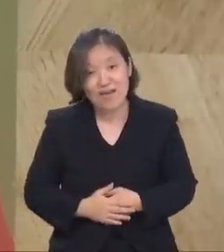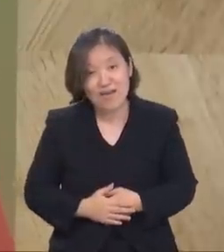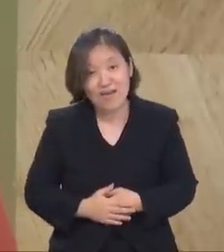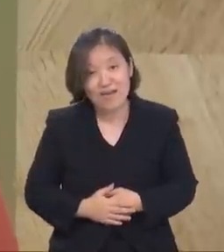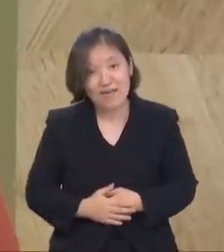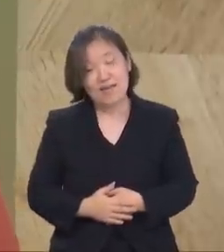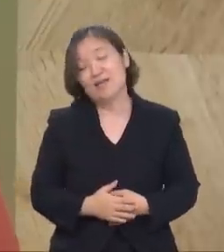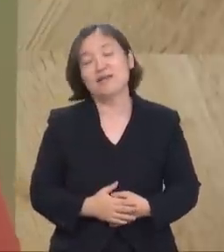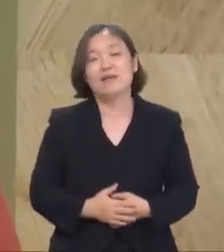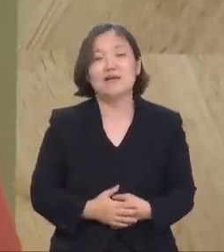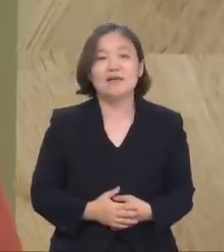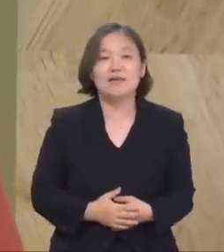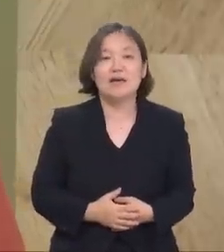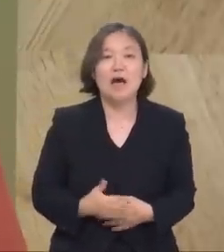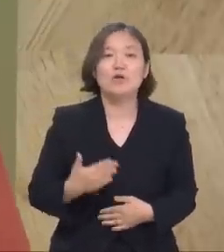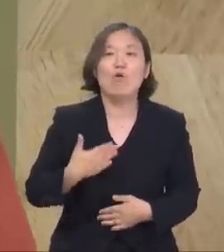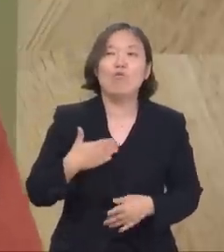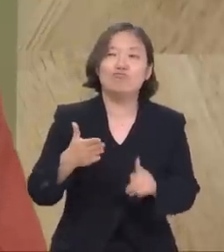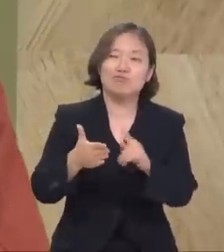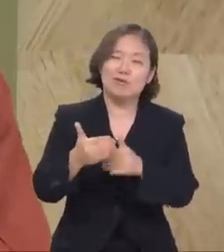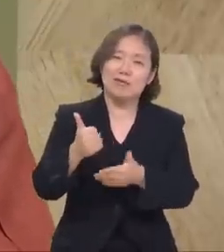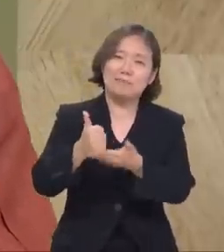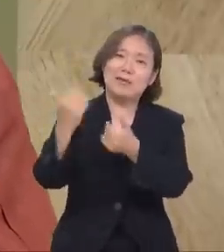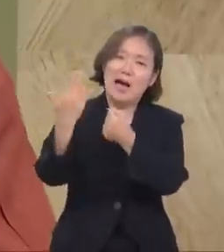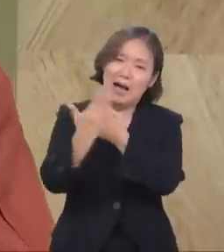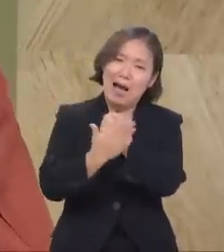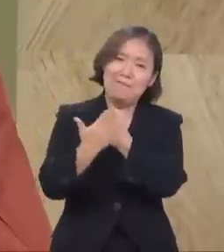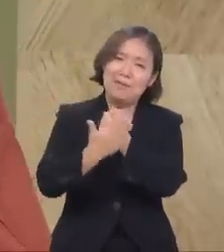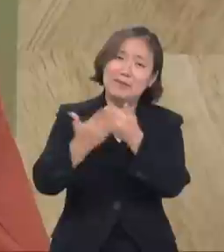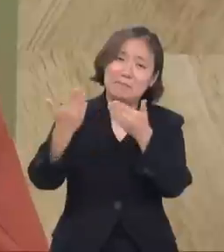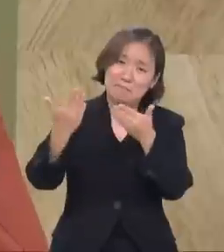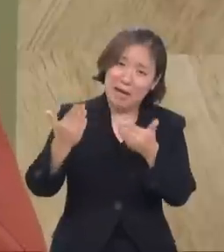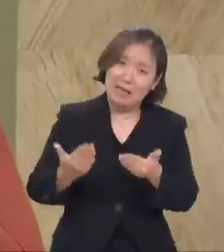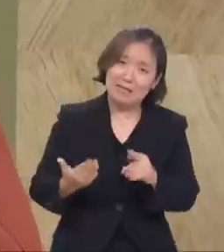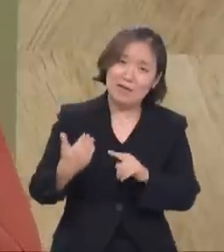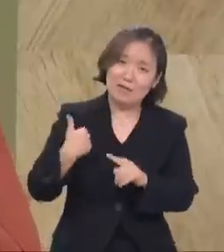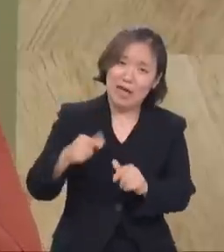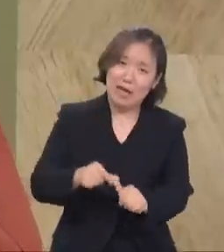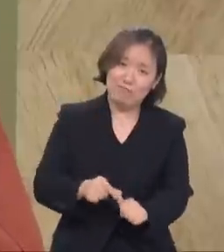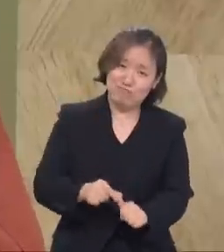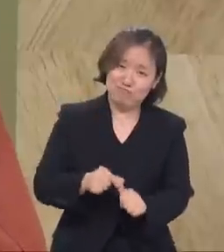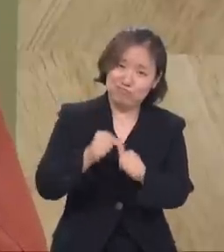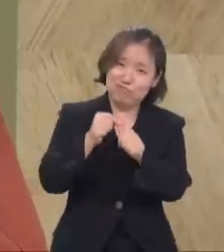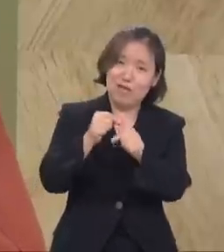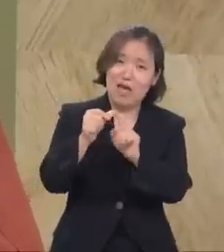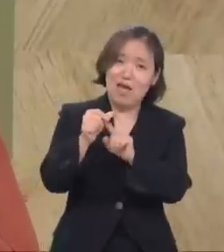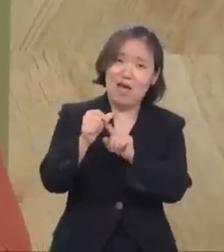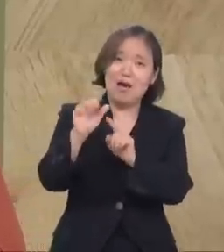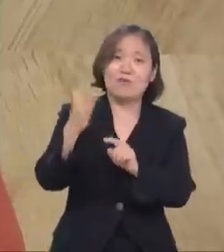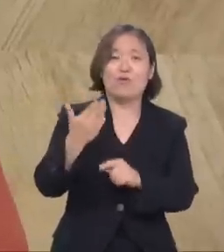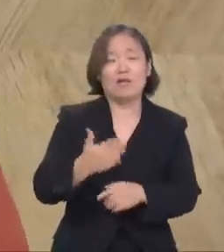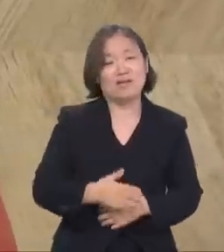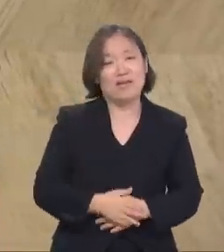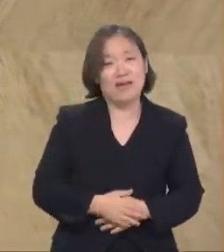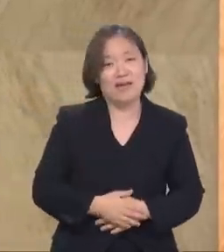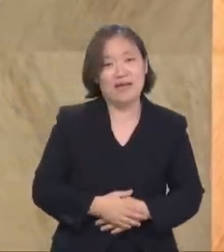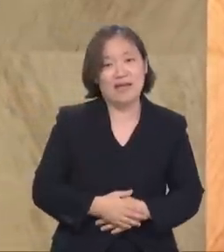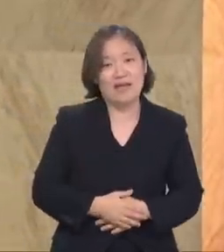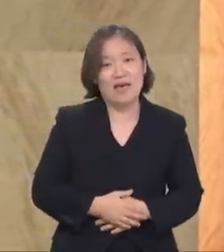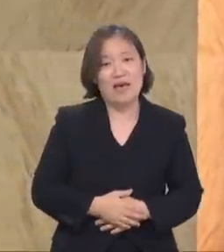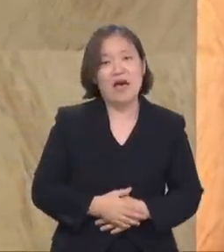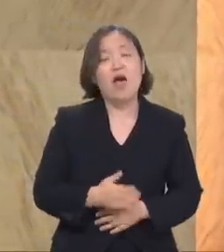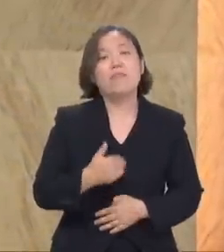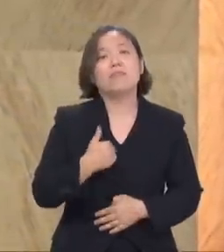법화경의 공덕과 불보살님의 카피의 힘으로 구제 밖에 되었구나 내